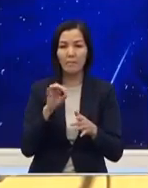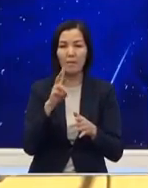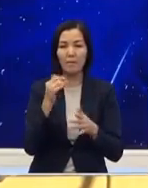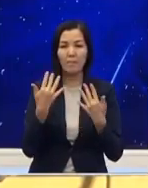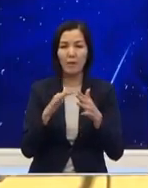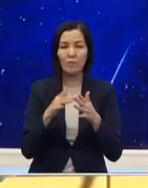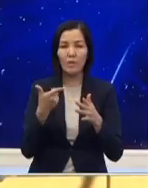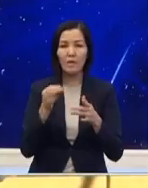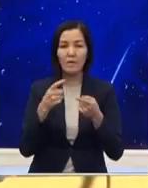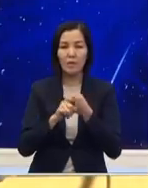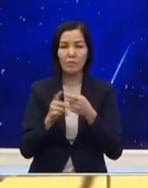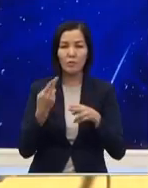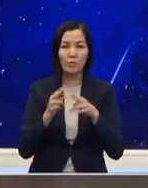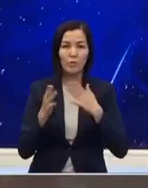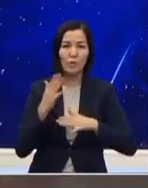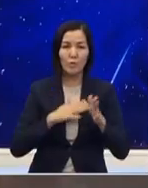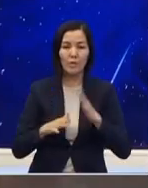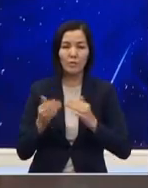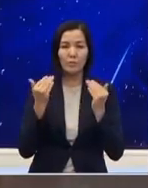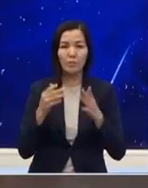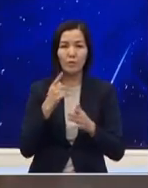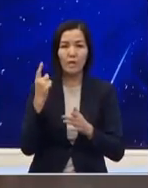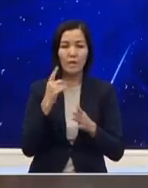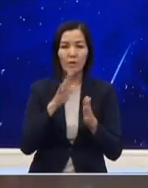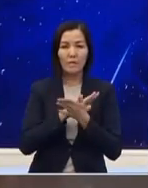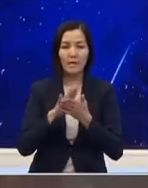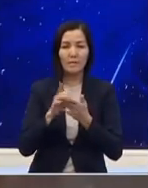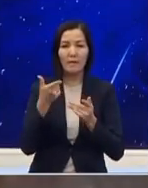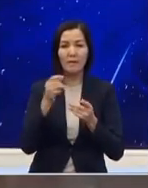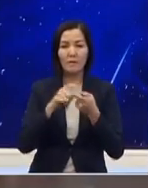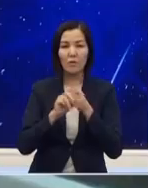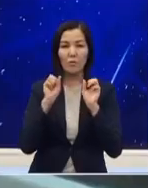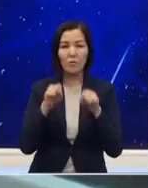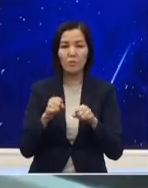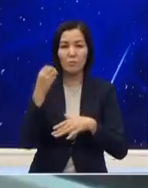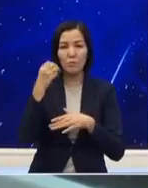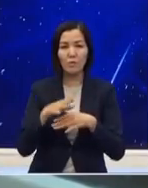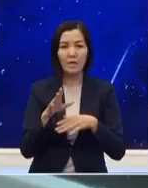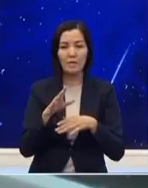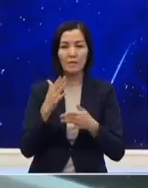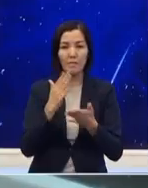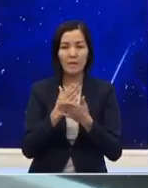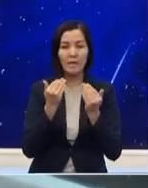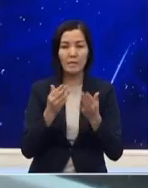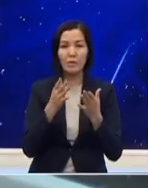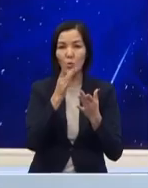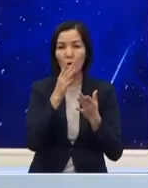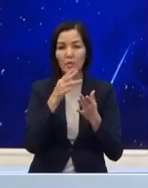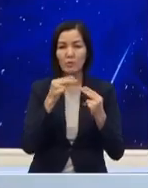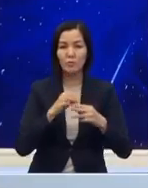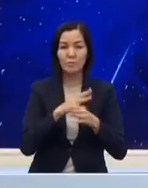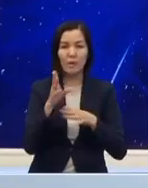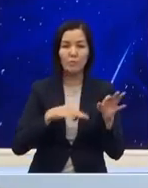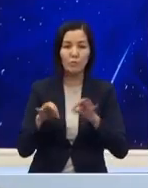бұл игілікке жеткендеріне риза. Бүгінгі таңда экологиялық таза отынға қол жетімділік тек аудан орталығында ғана бар. Қазіргі уақытта жұмыспен қамту